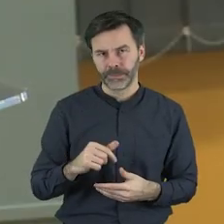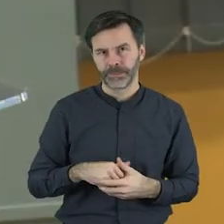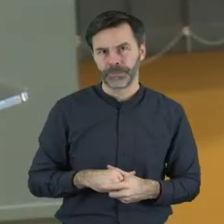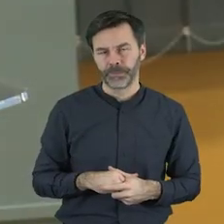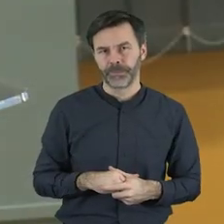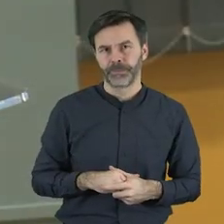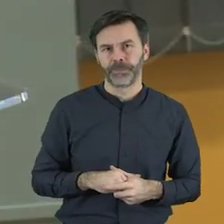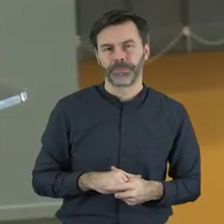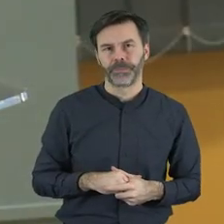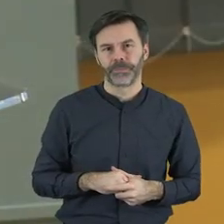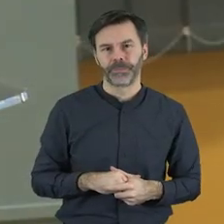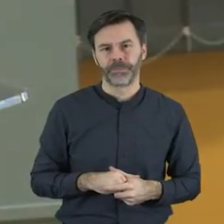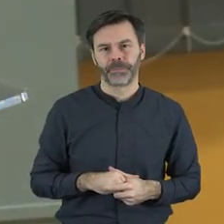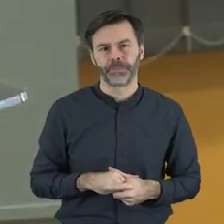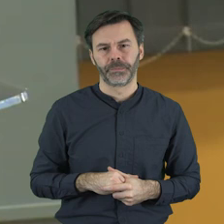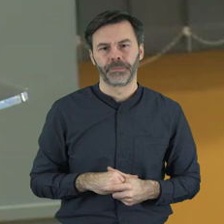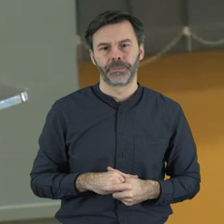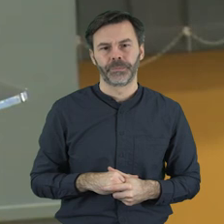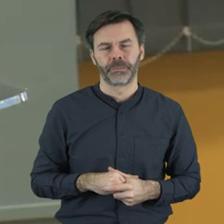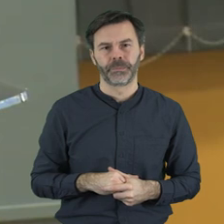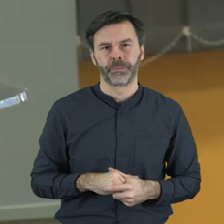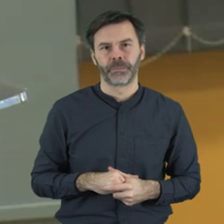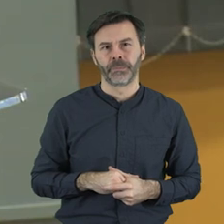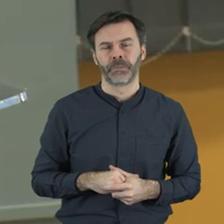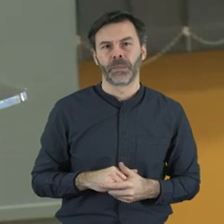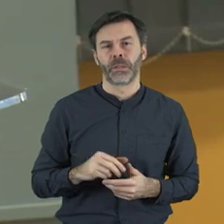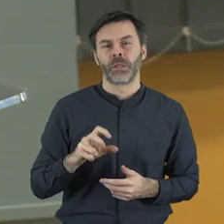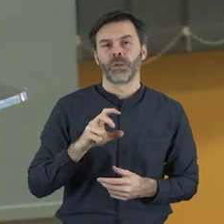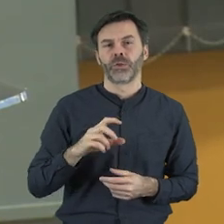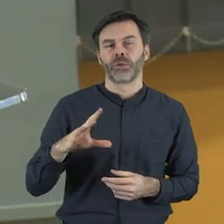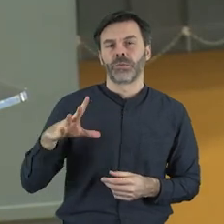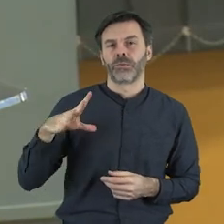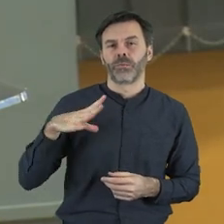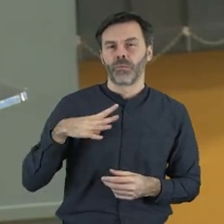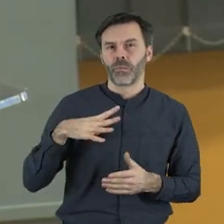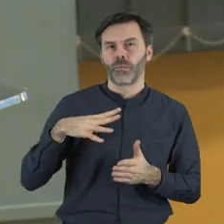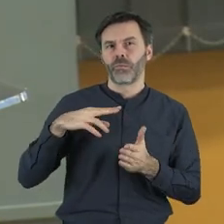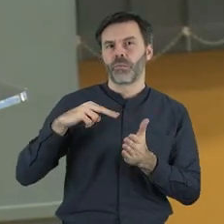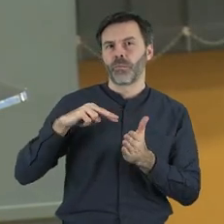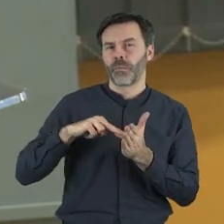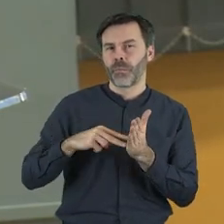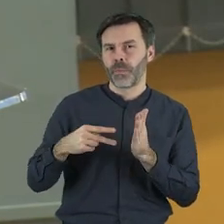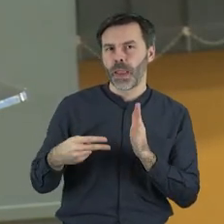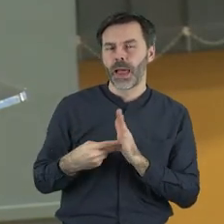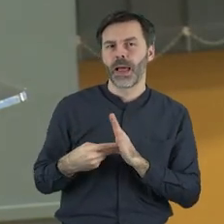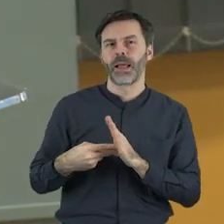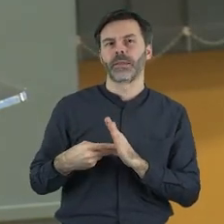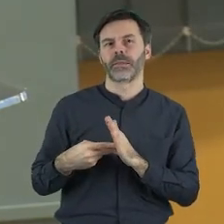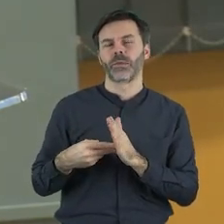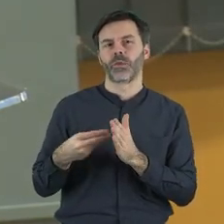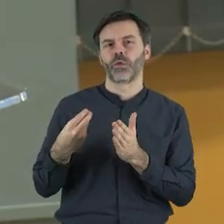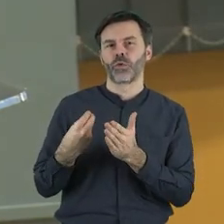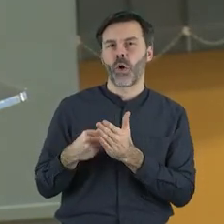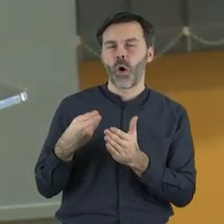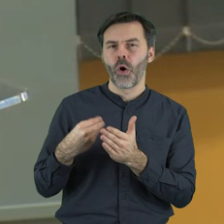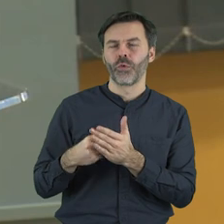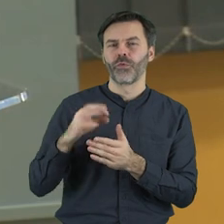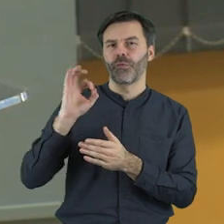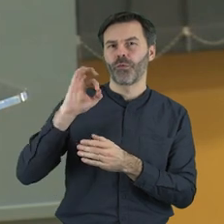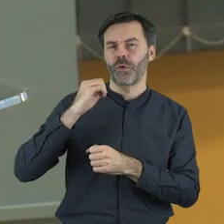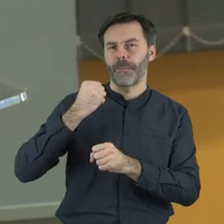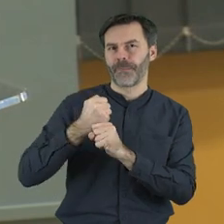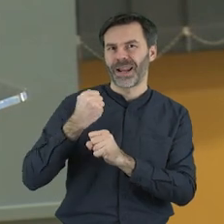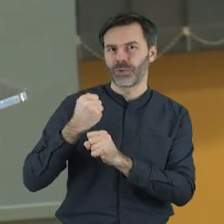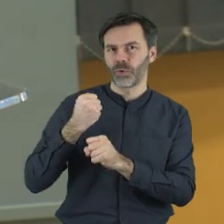planowane było i przewidywane pokrywanie kosztów pracowniczych, utrzymania tego sprzętu, zakupu